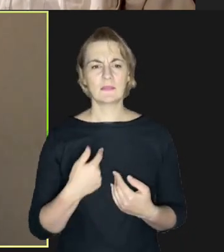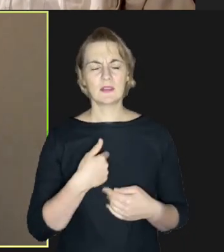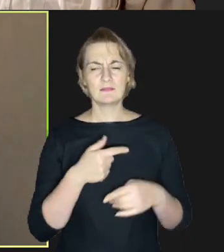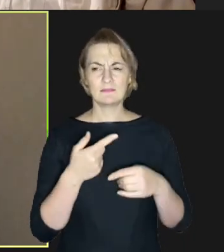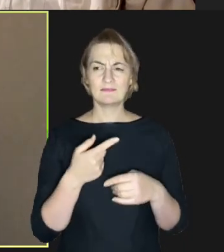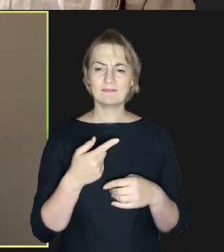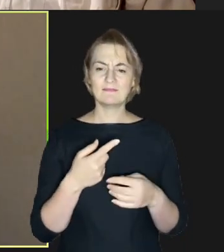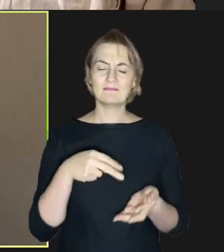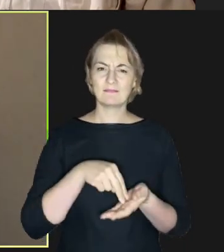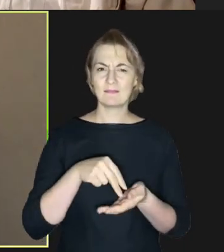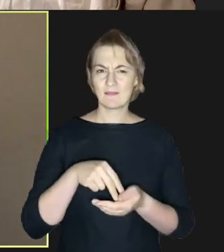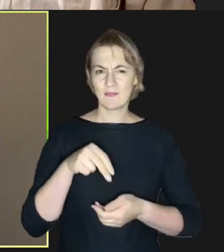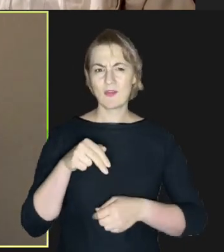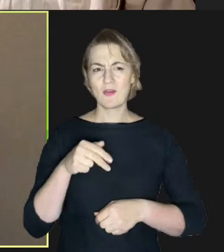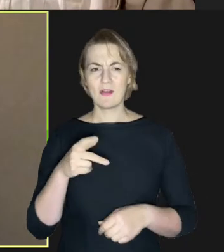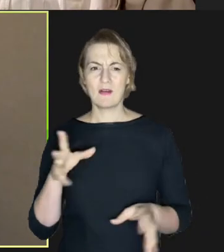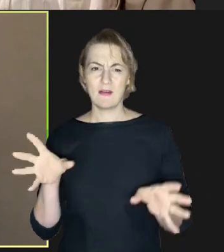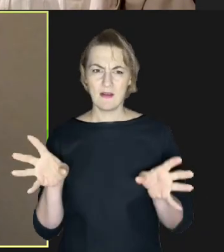trzepaku